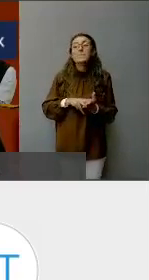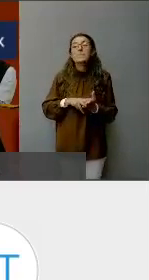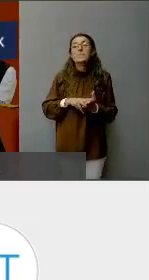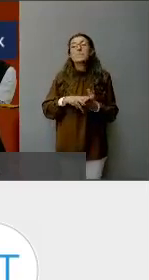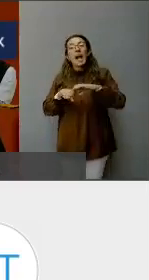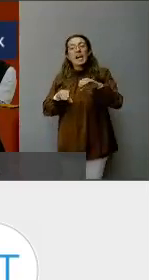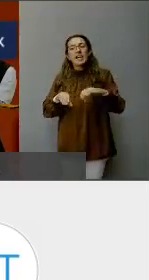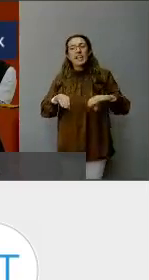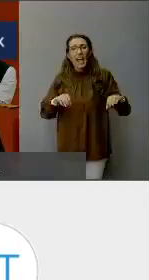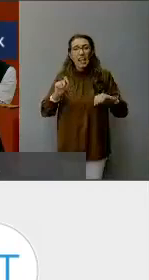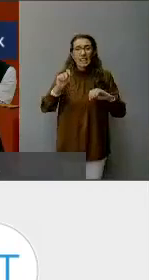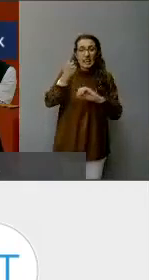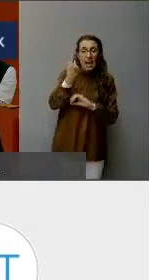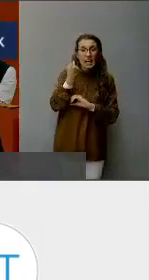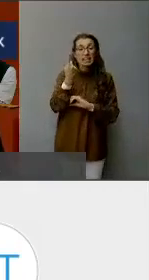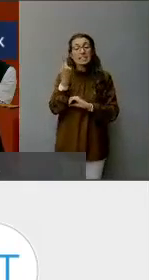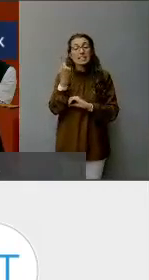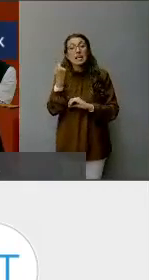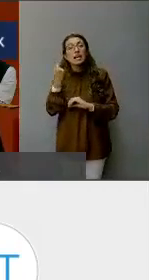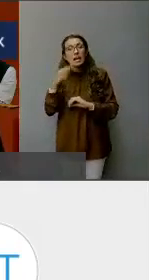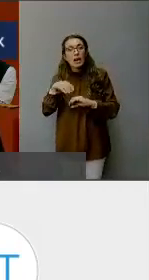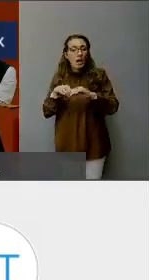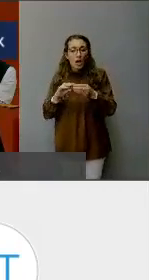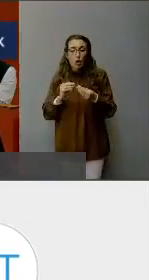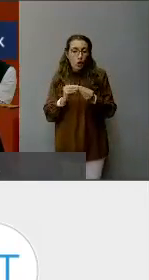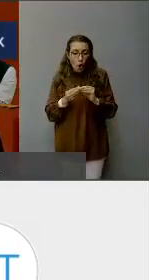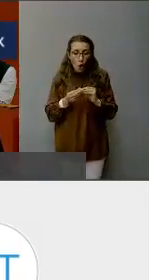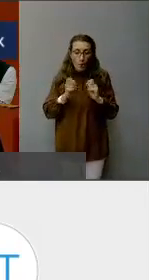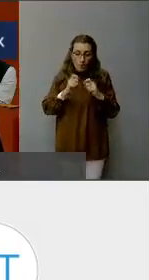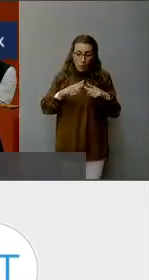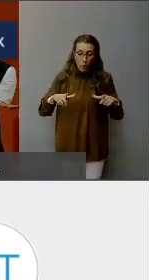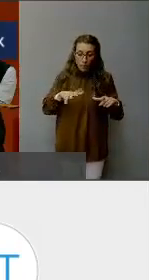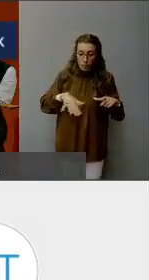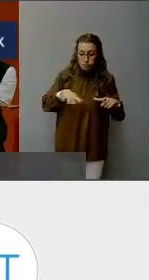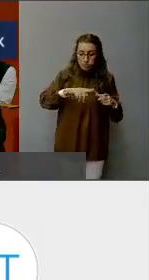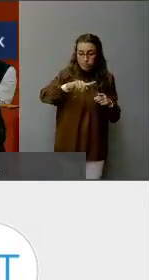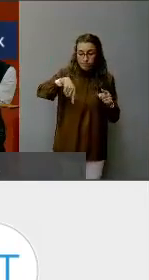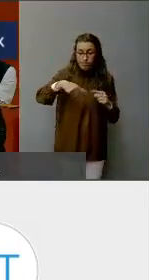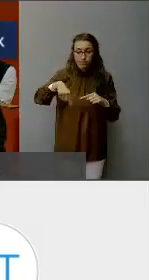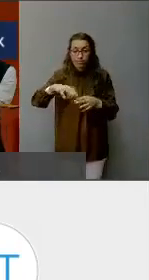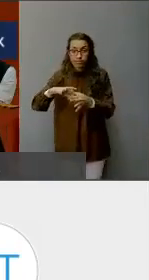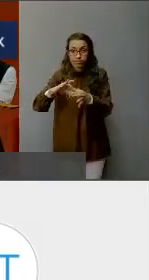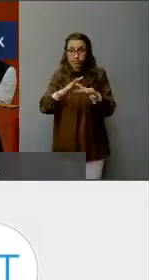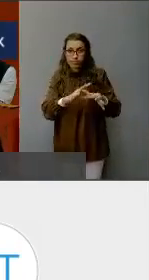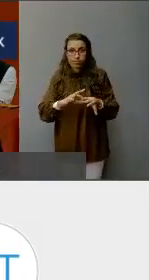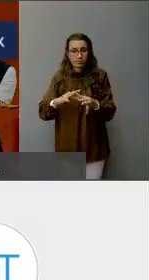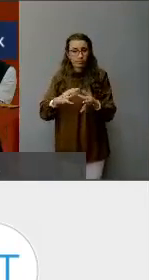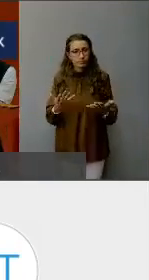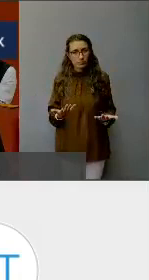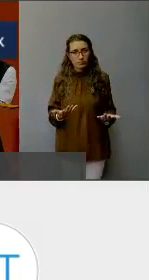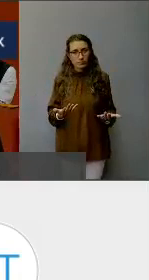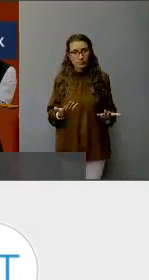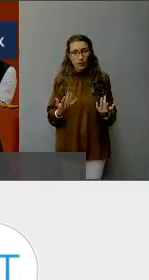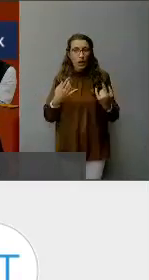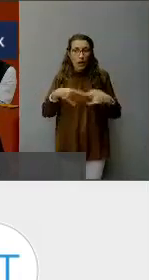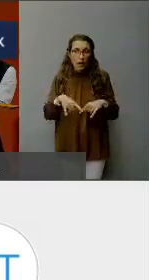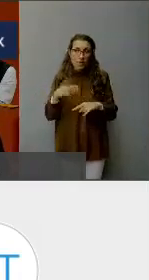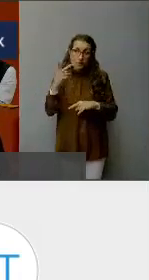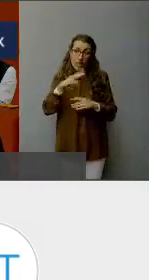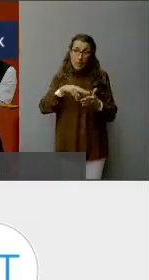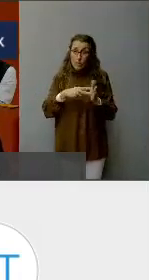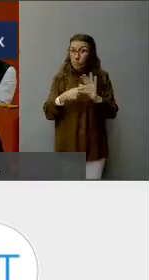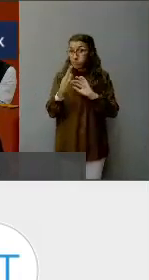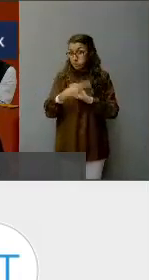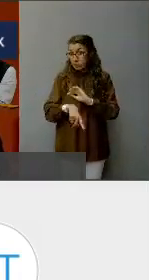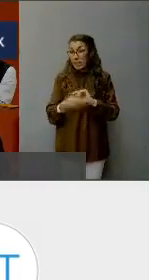dall'abilitazione esistenti cioè quello che stiamo dicendo e chiediamo con ei nostri ordini del giorno di fatto vanno a sottolineare un